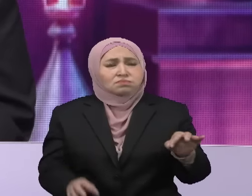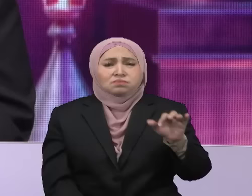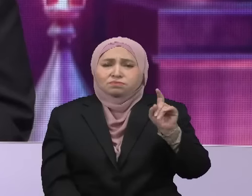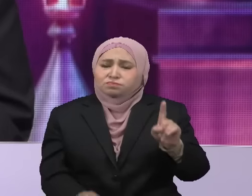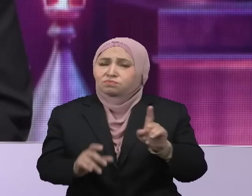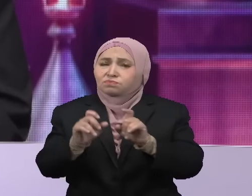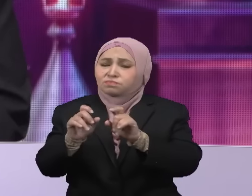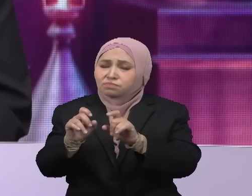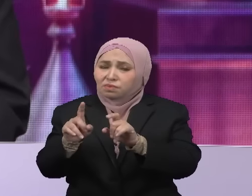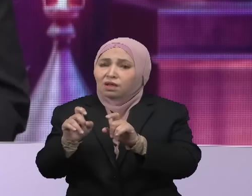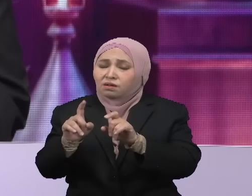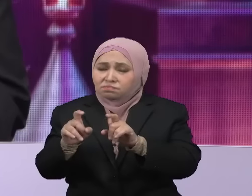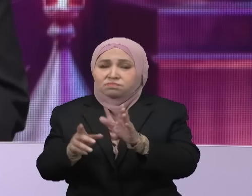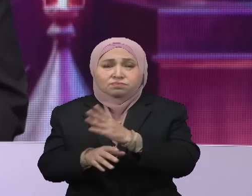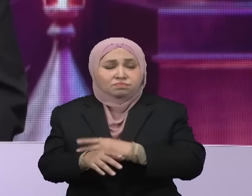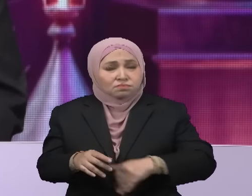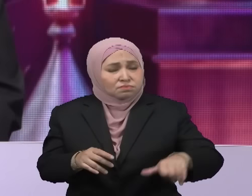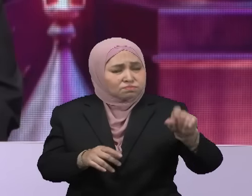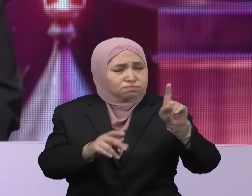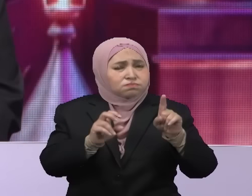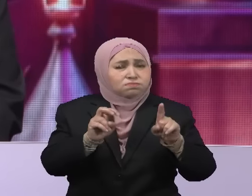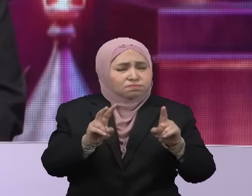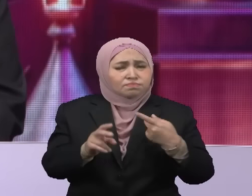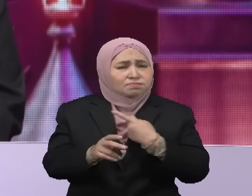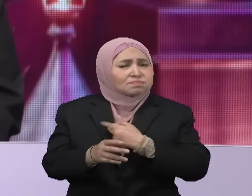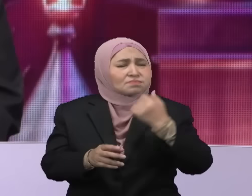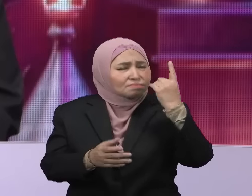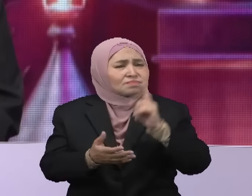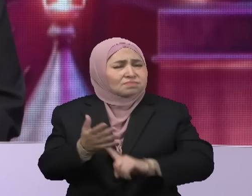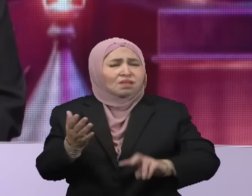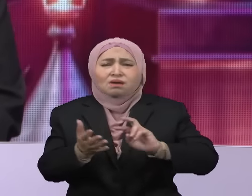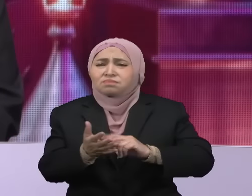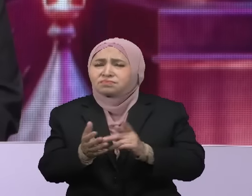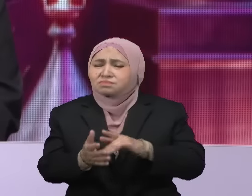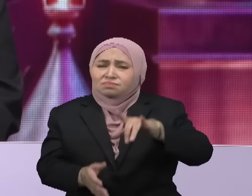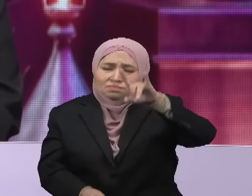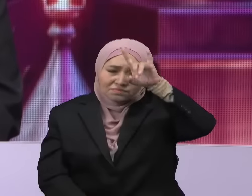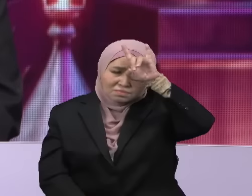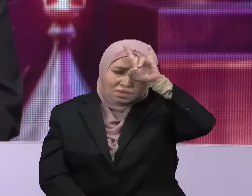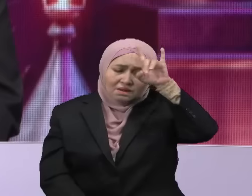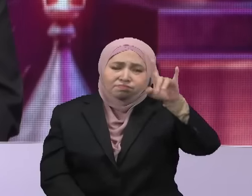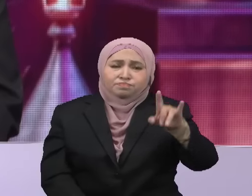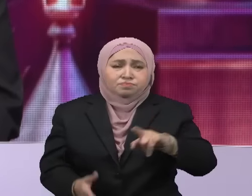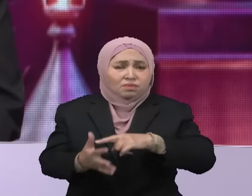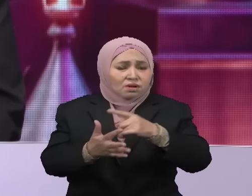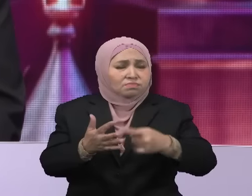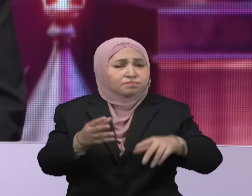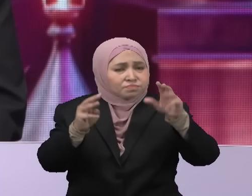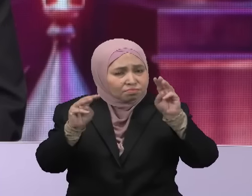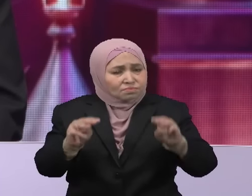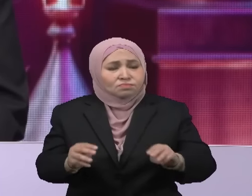juga sebahagian daripada 112, dan kita memahami apakah yang dimaksudkan dengan syaitan di kalangan manusia